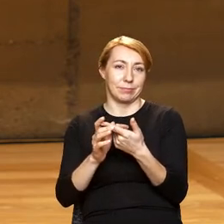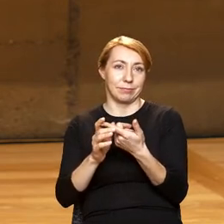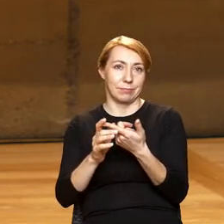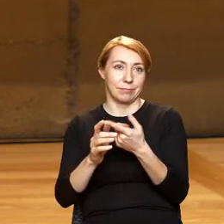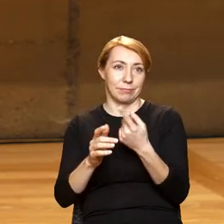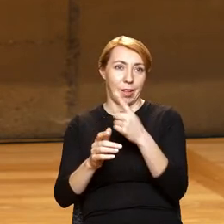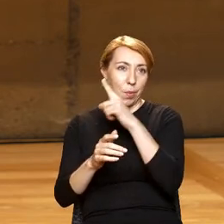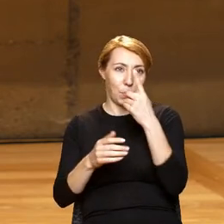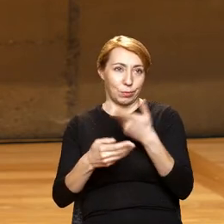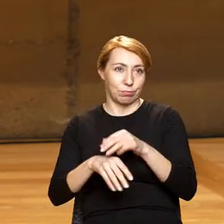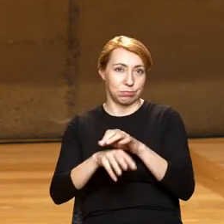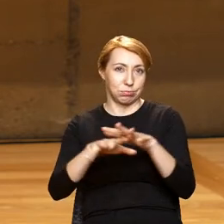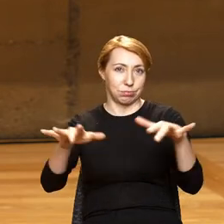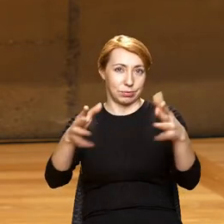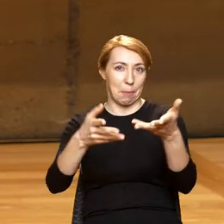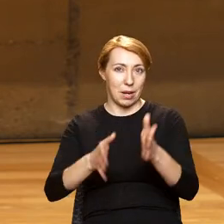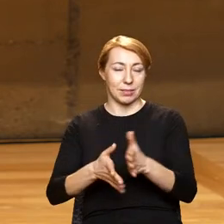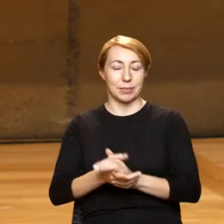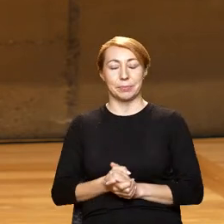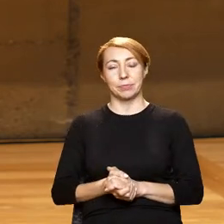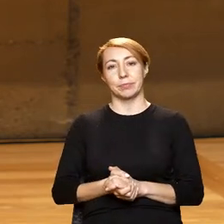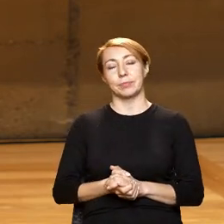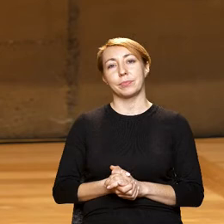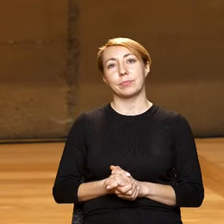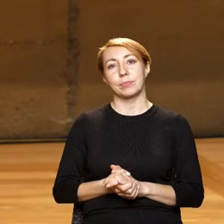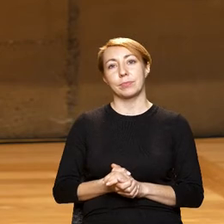gronu odbiorców. Szanowni Państwo,